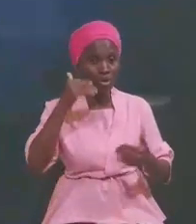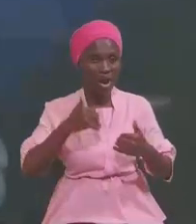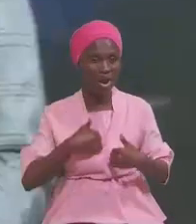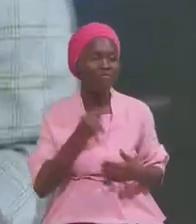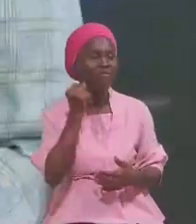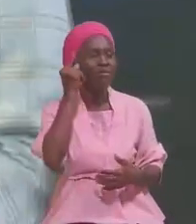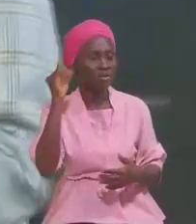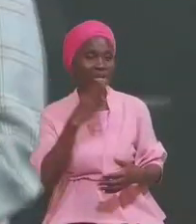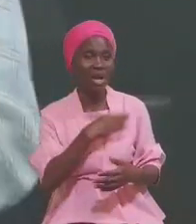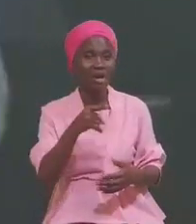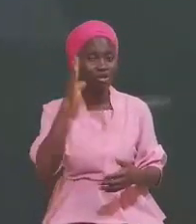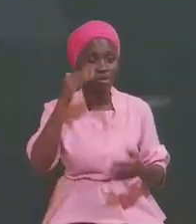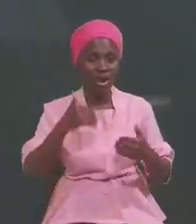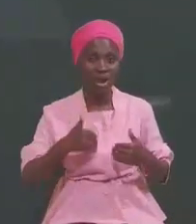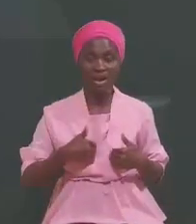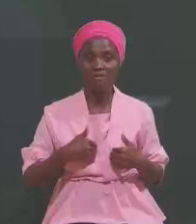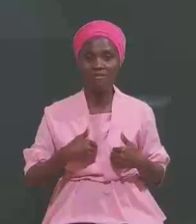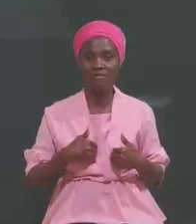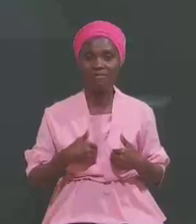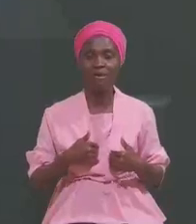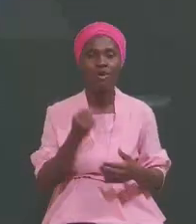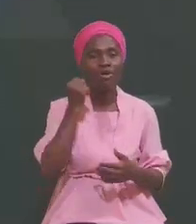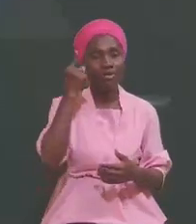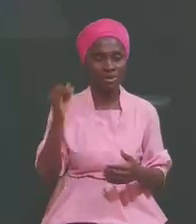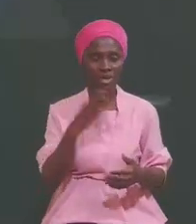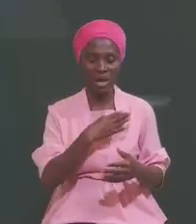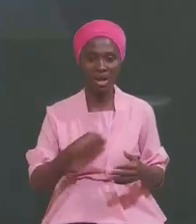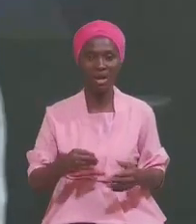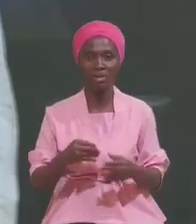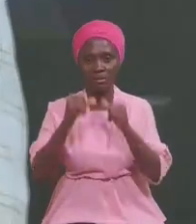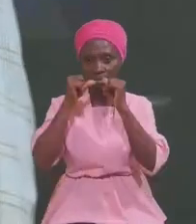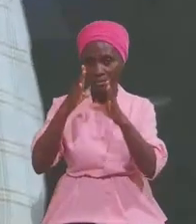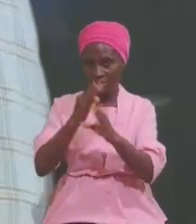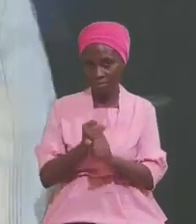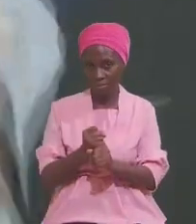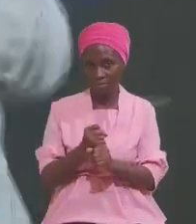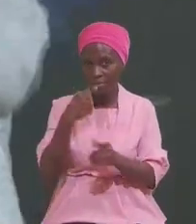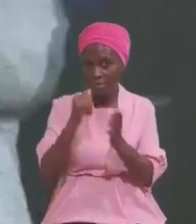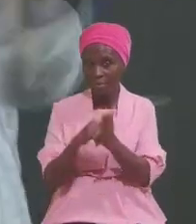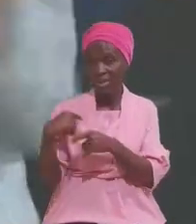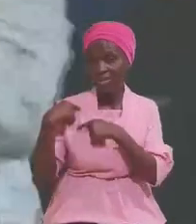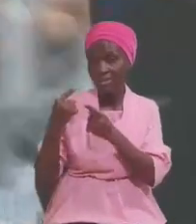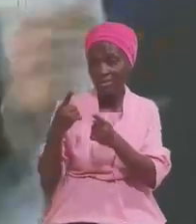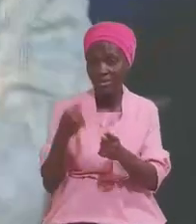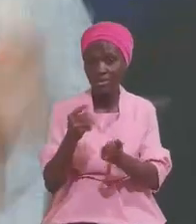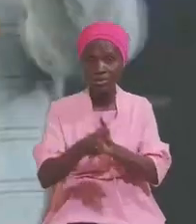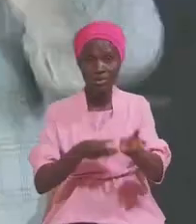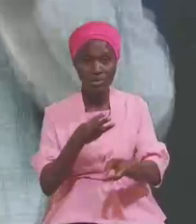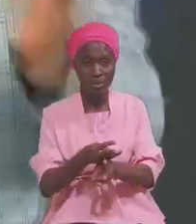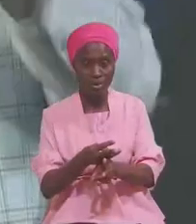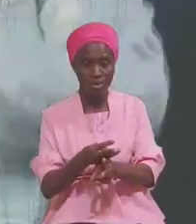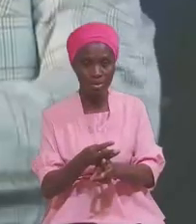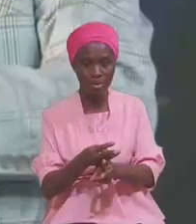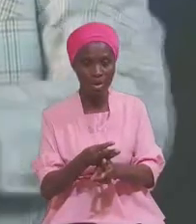perspicacité. Vous avez la perception. Il dit que jamais on n'a entendu dire que